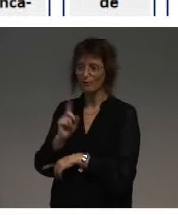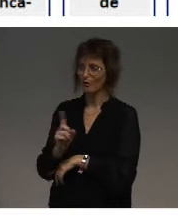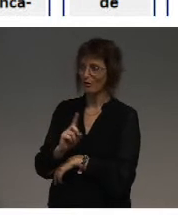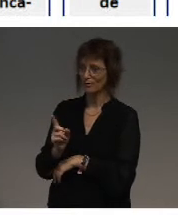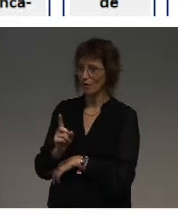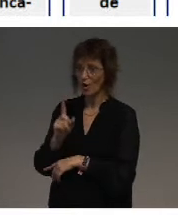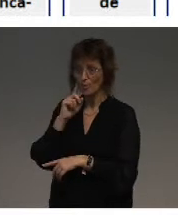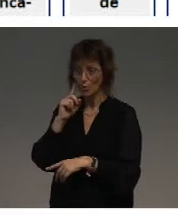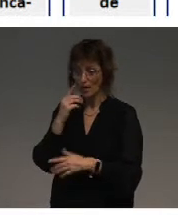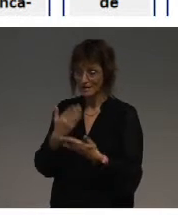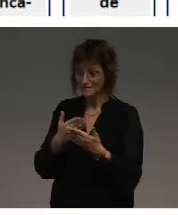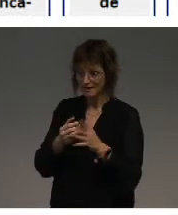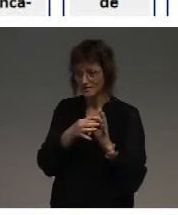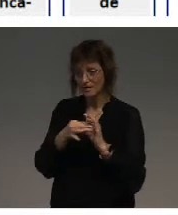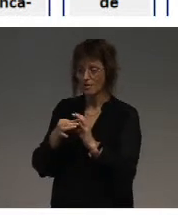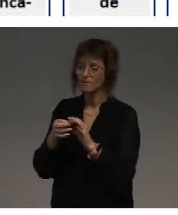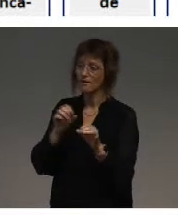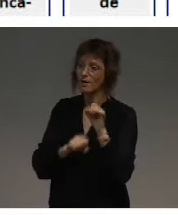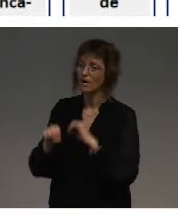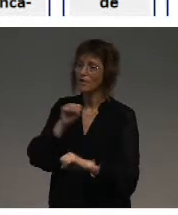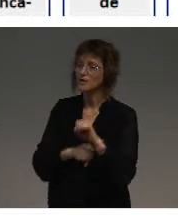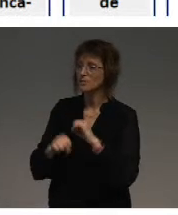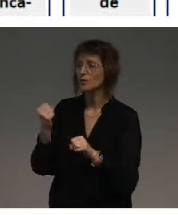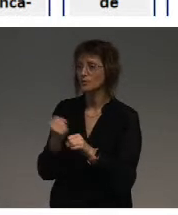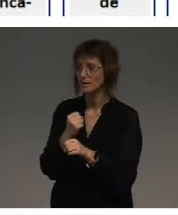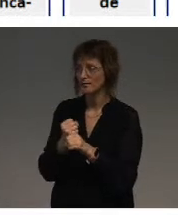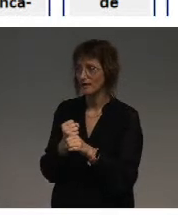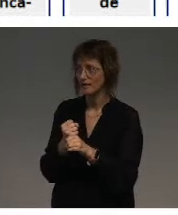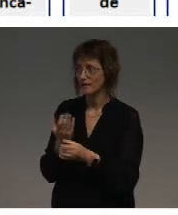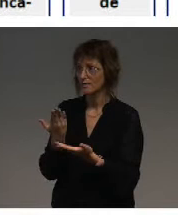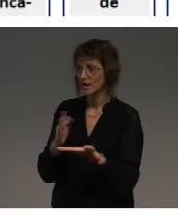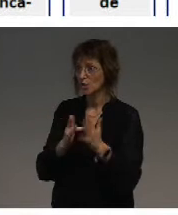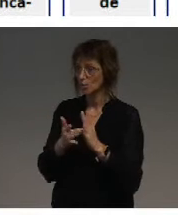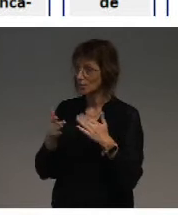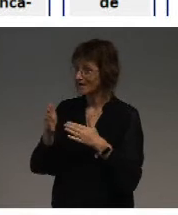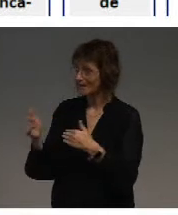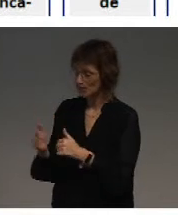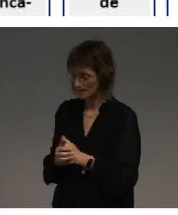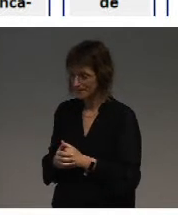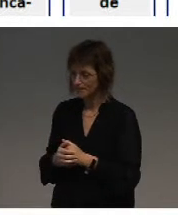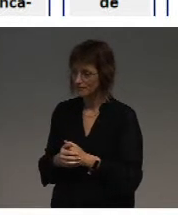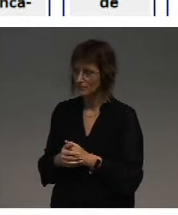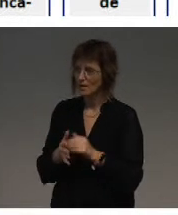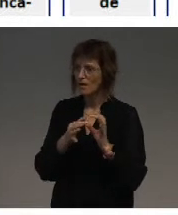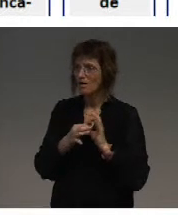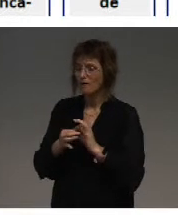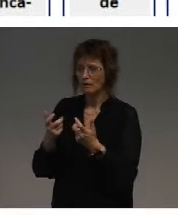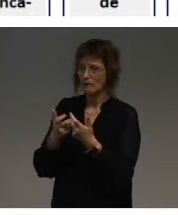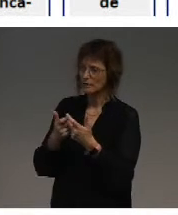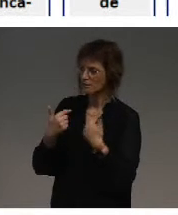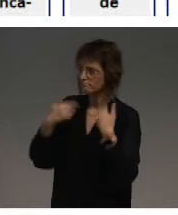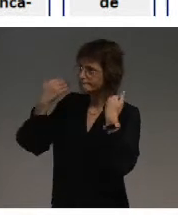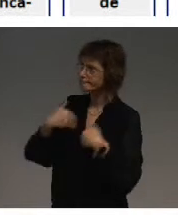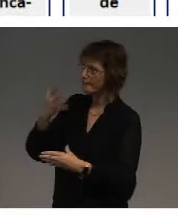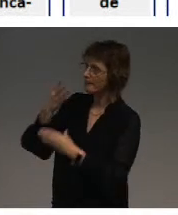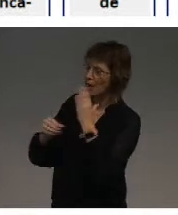de l'organisation du travail. Donc forcément on le retrouve dans quasiment toutes les catégories. Les contraintes relationnelles sur le manque de reconnaissance, les situations